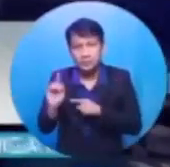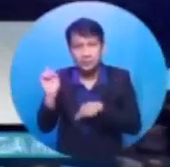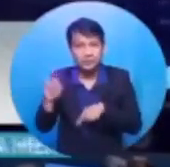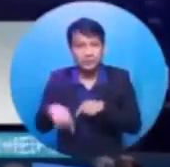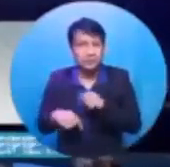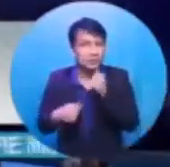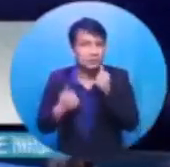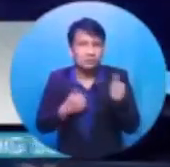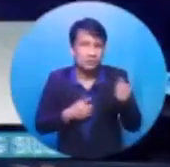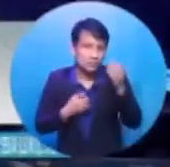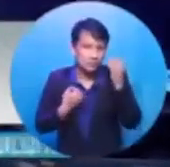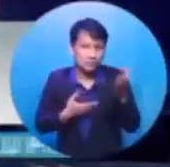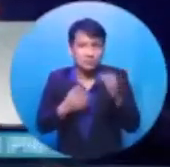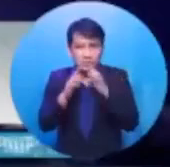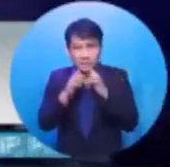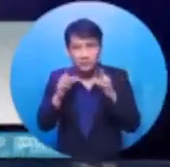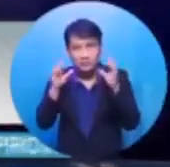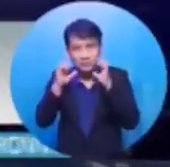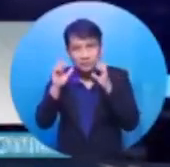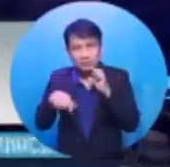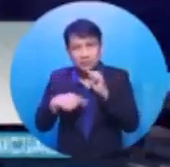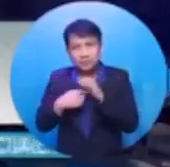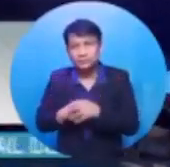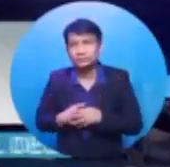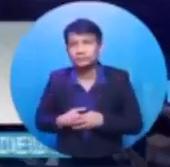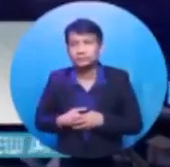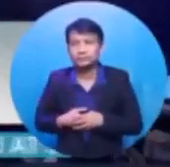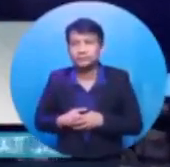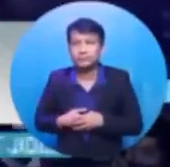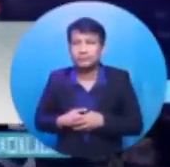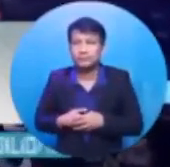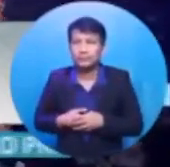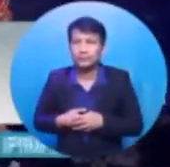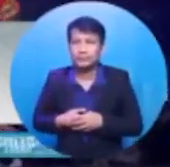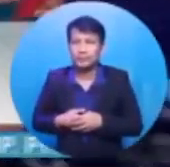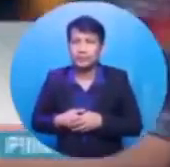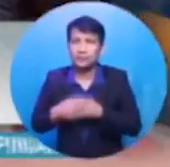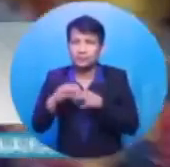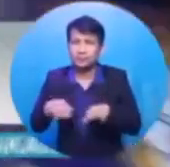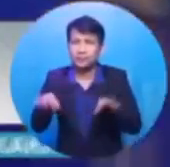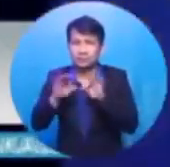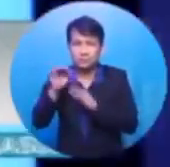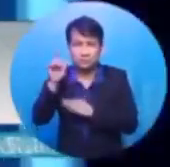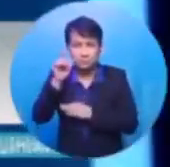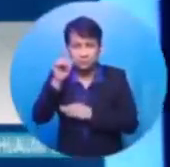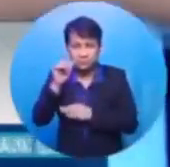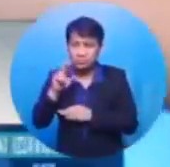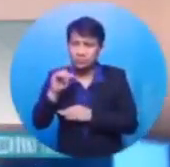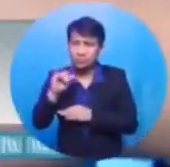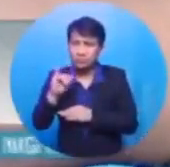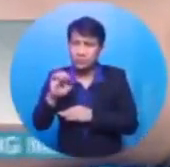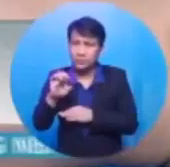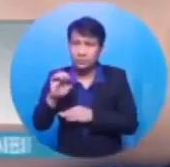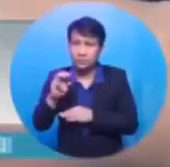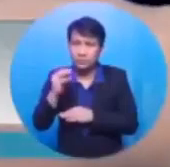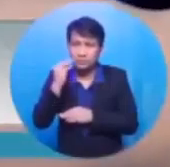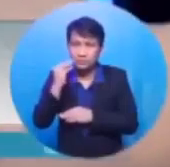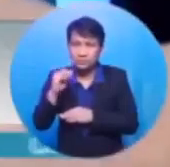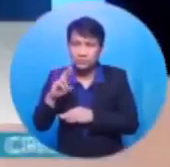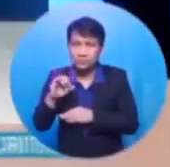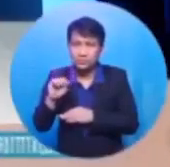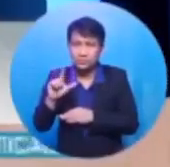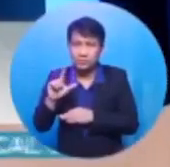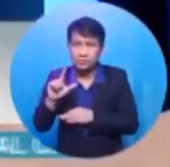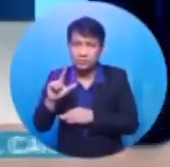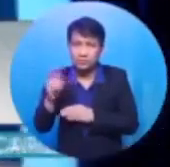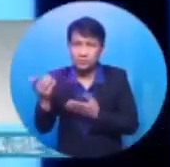hindi nakikinig at hindi nagmamask. Yung mga nakita natin dito, ayan. At sabi ni Lori Morales, ano ba yan? Ano ba yung mga pinapakita natin